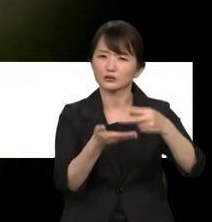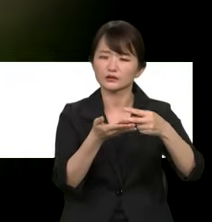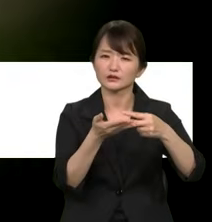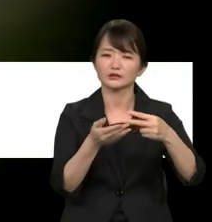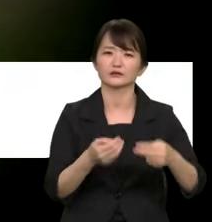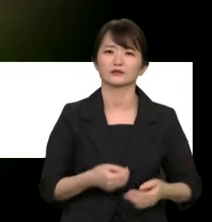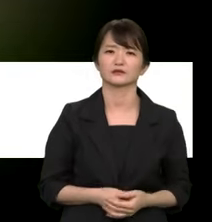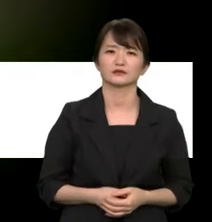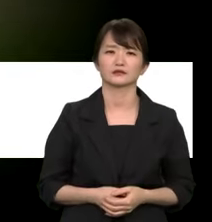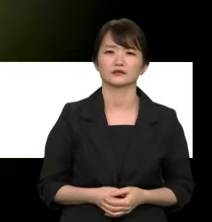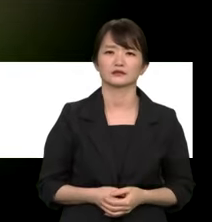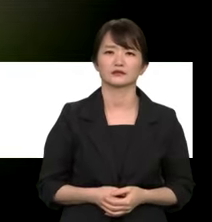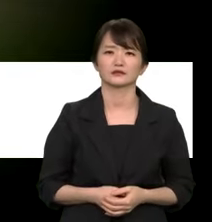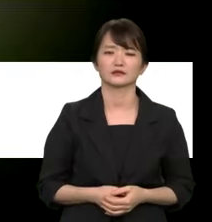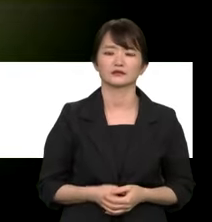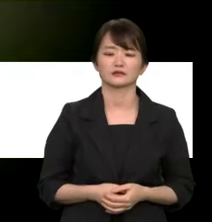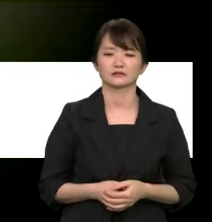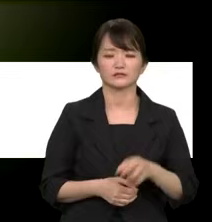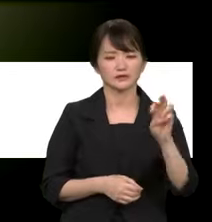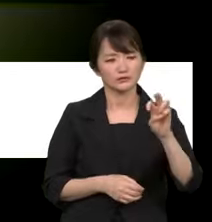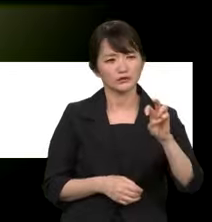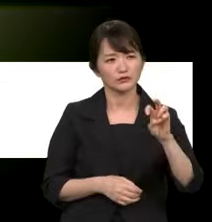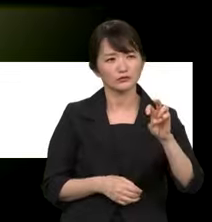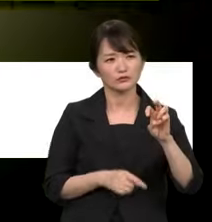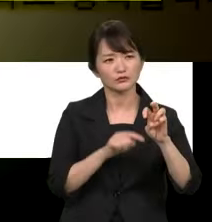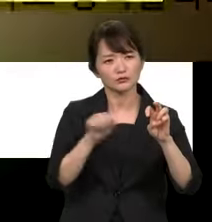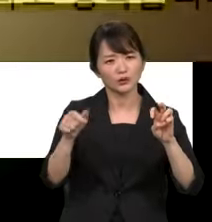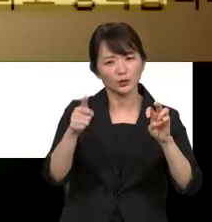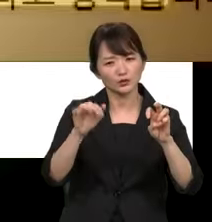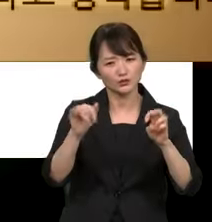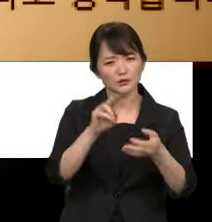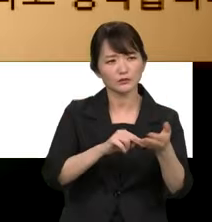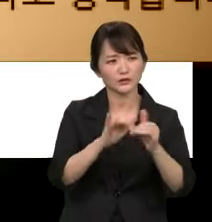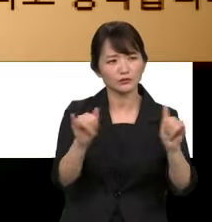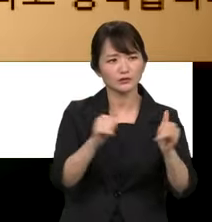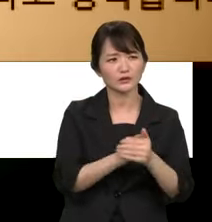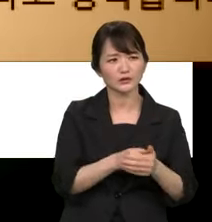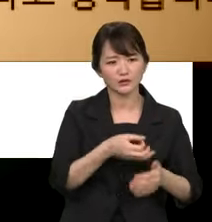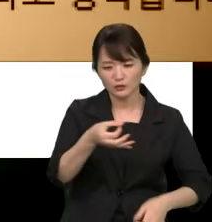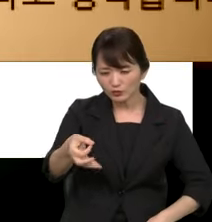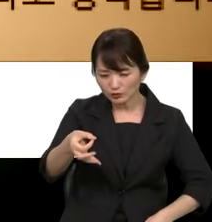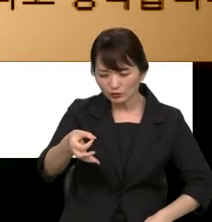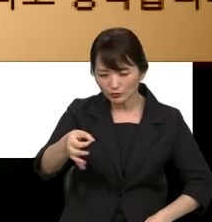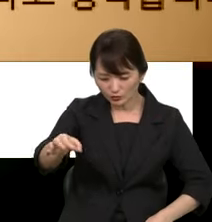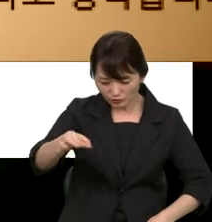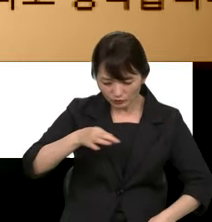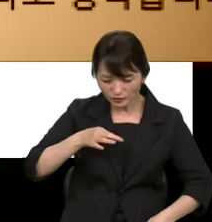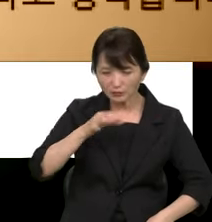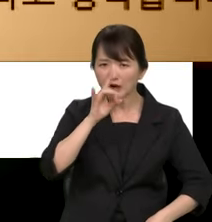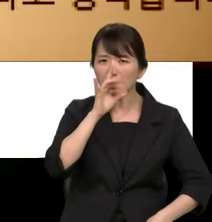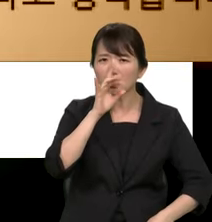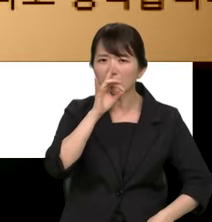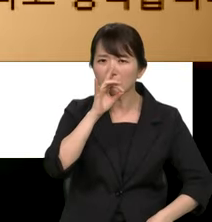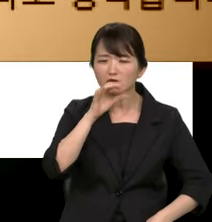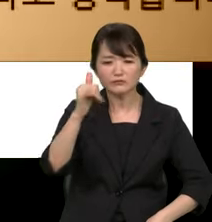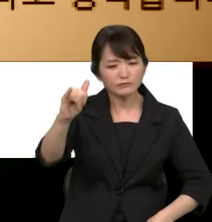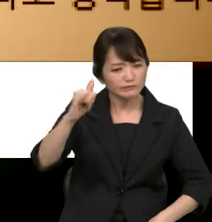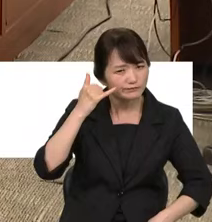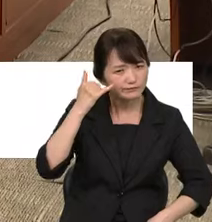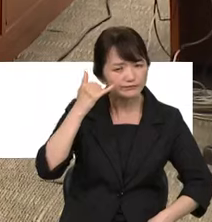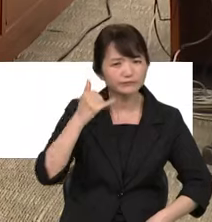한 30명에서 50명 판매자분들이 출금 신청한 돈이 입금이 안 된다고 문의를